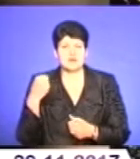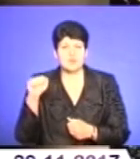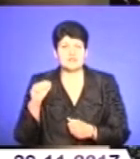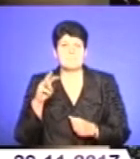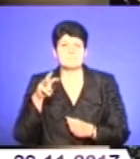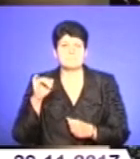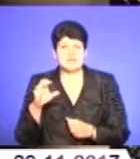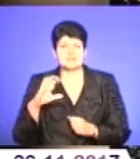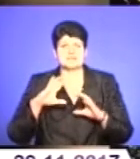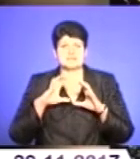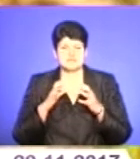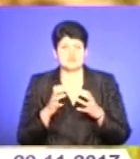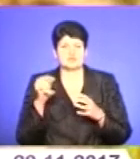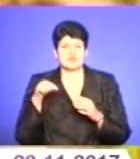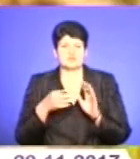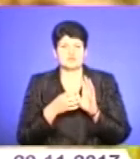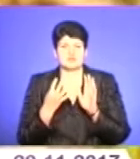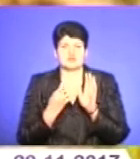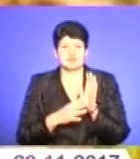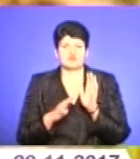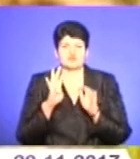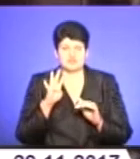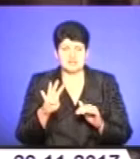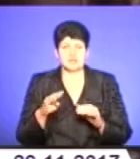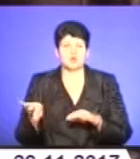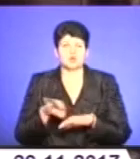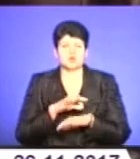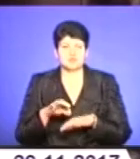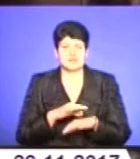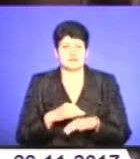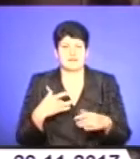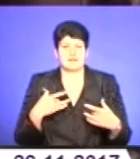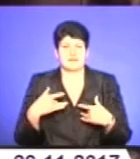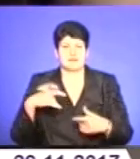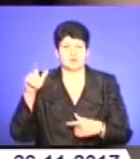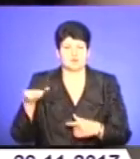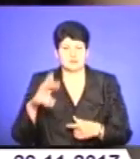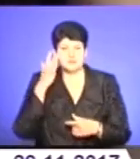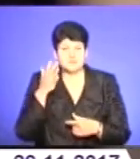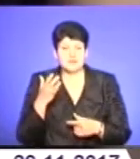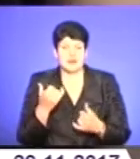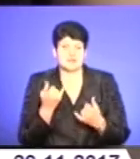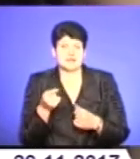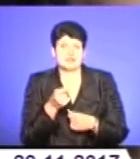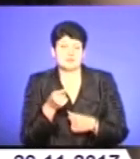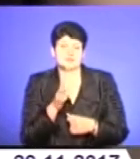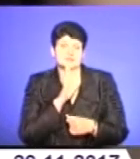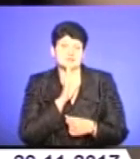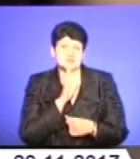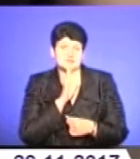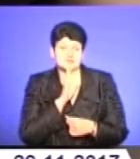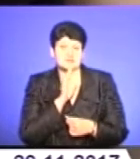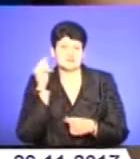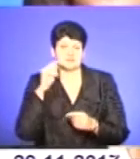світу 1994», дружина індійського актора і продюсера Абхішека Бачан. А ось тернопільська школярка